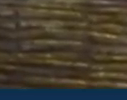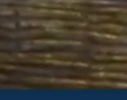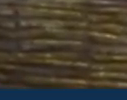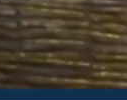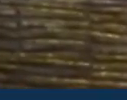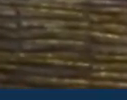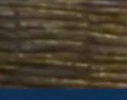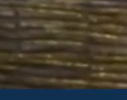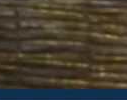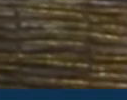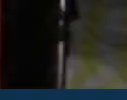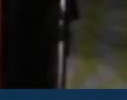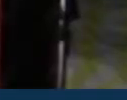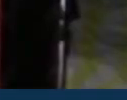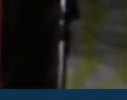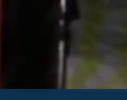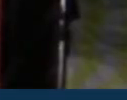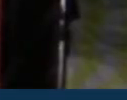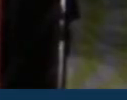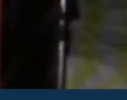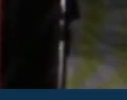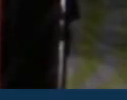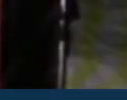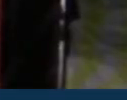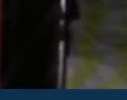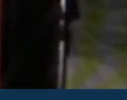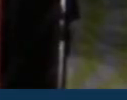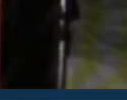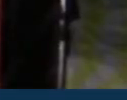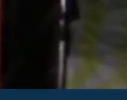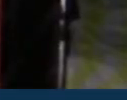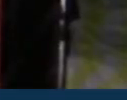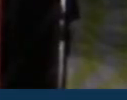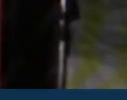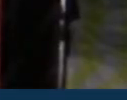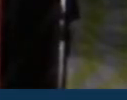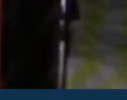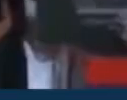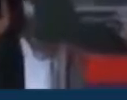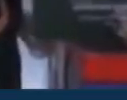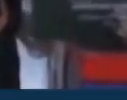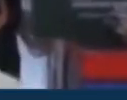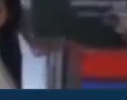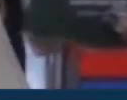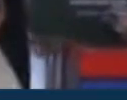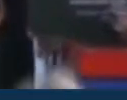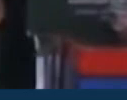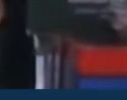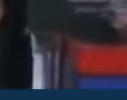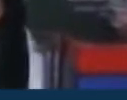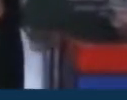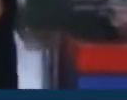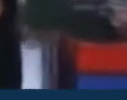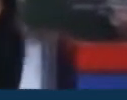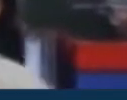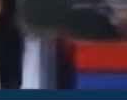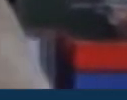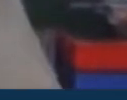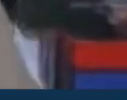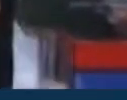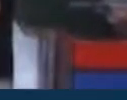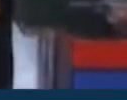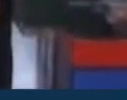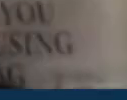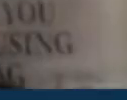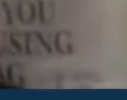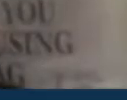และรัฐมนตรีว่าการกระทรวงพลังงานยืนยันมีมาตรการช่วยเหลือประชาชนหลังมาตรการเดิมจะสิ้นสุดในเดือนกรกฎาคมนี้โดยกระทรวงการ